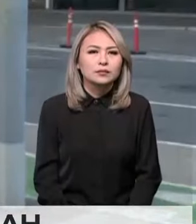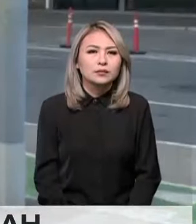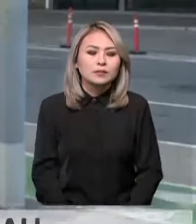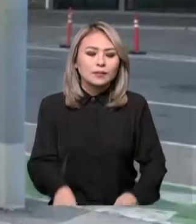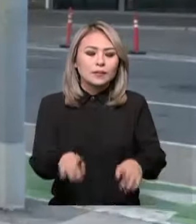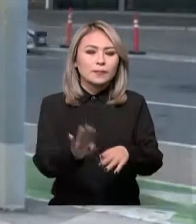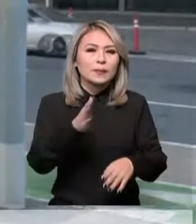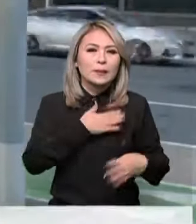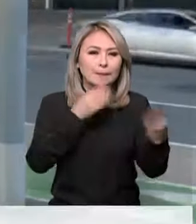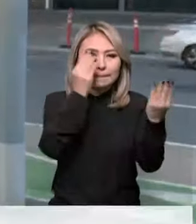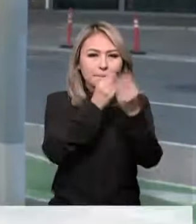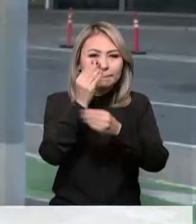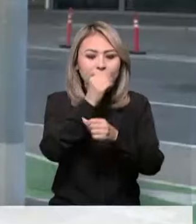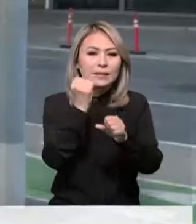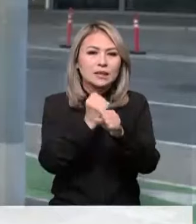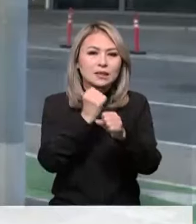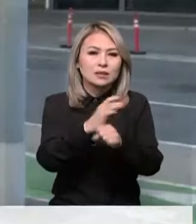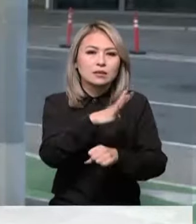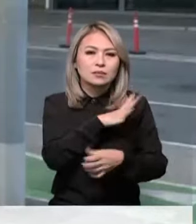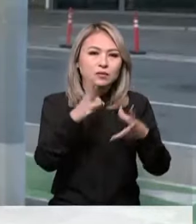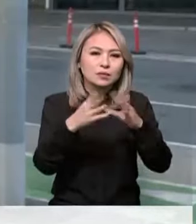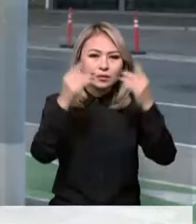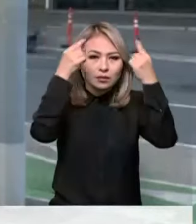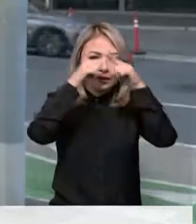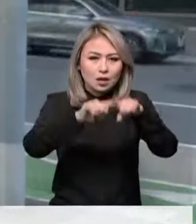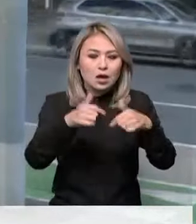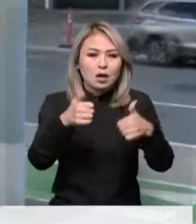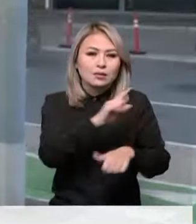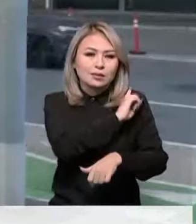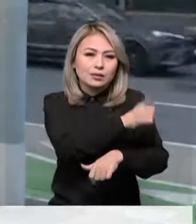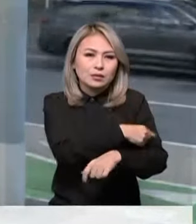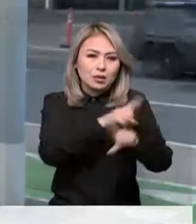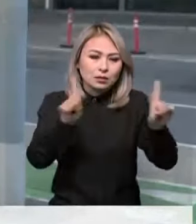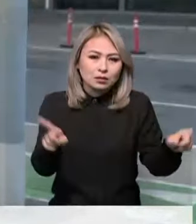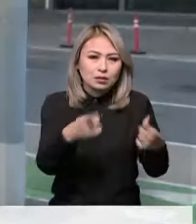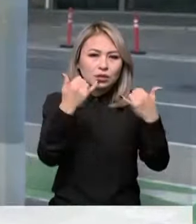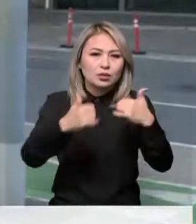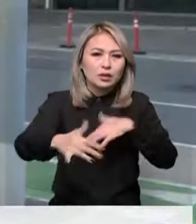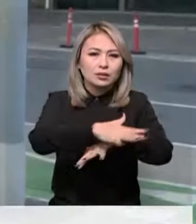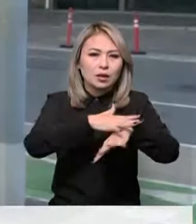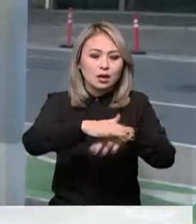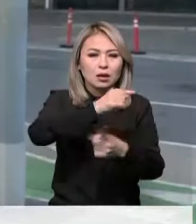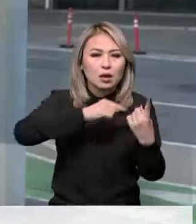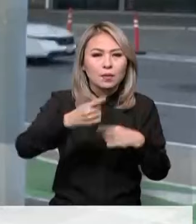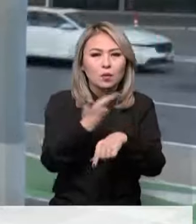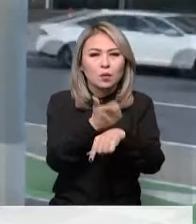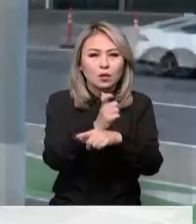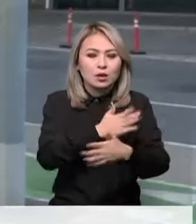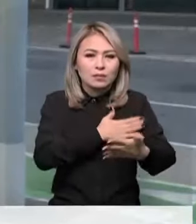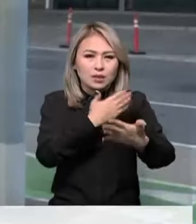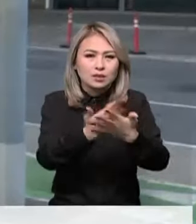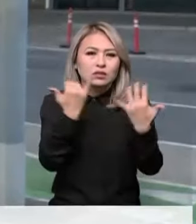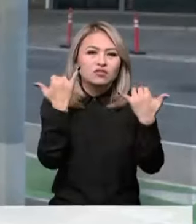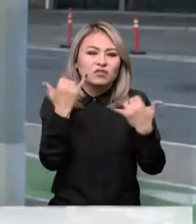Бізде жасанды интеллект, блокчейн, геймдейв сияқты технологиялар қатты дамып жатыр. Нарықта кәсіпкерлерде өте белсенді. Стартаптар